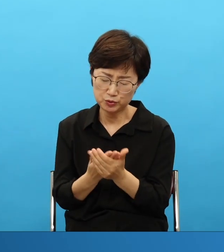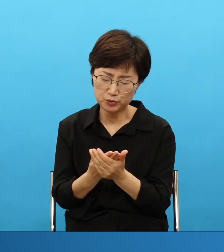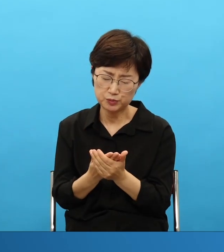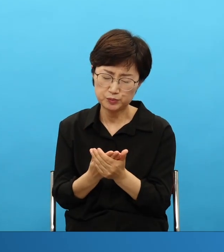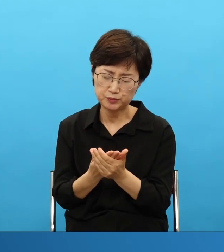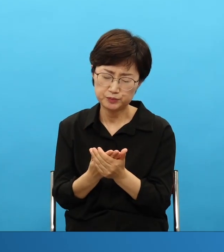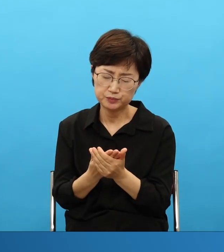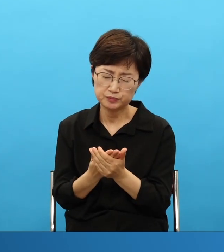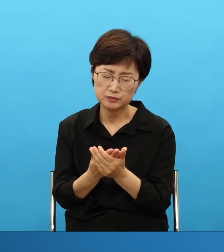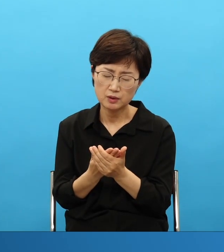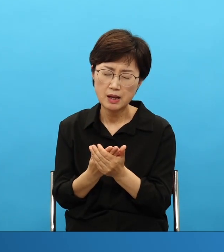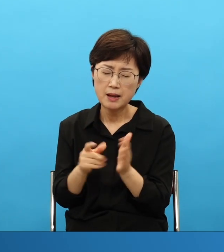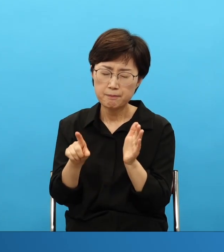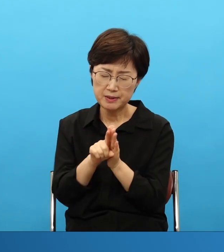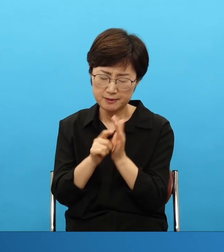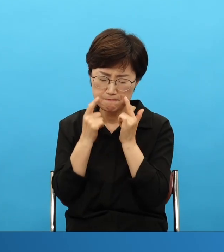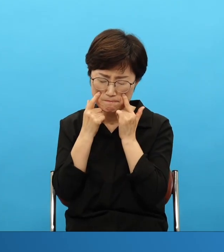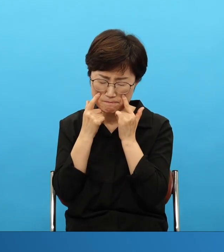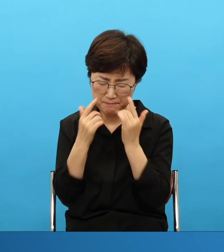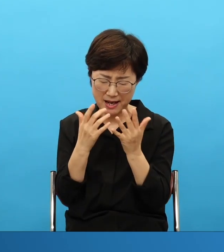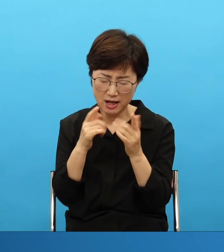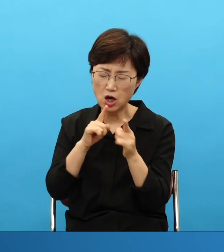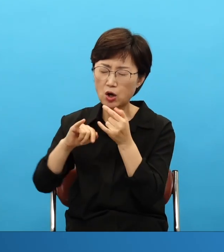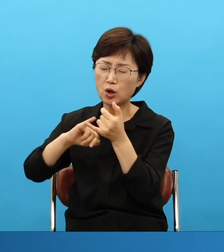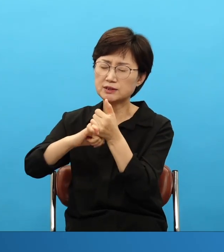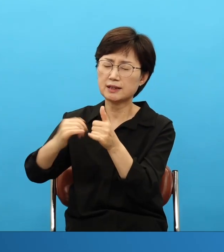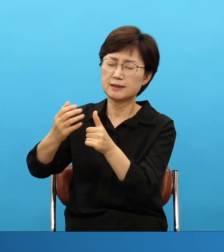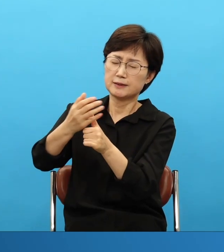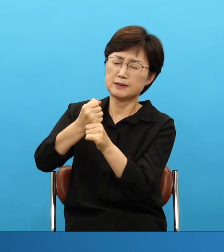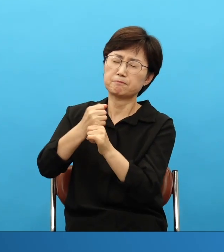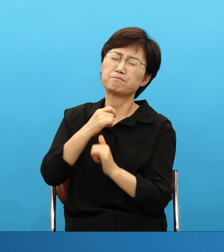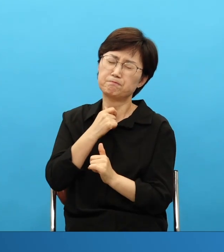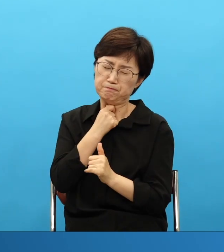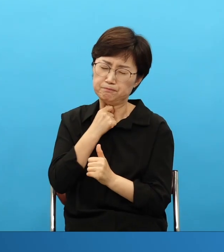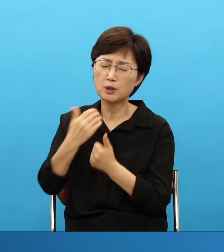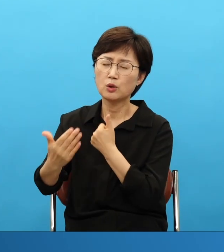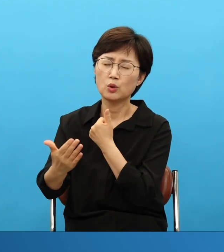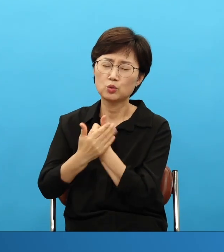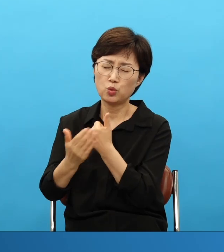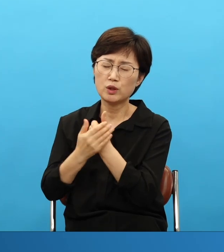확실한 믿음으로 언약 붙잡게 해 주옵소서